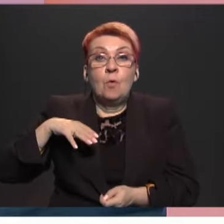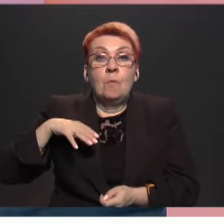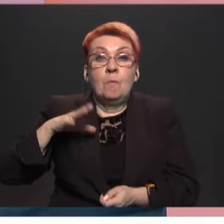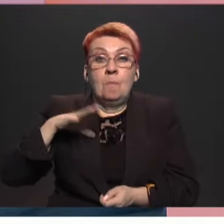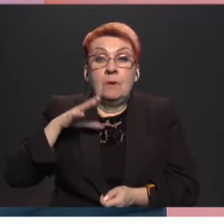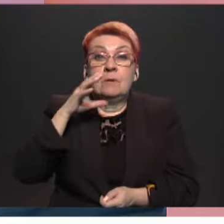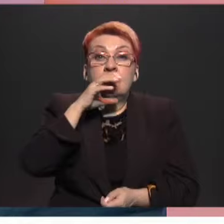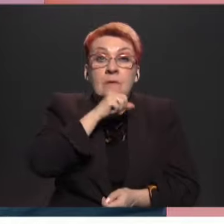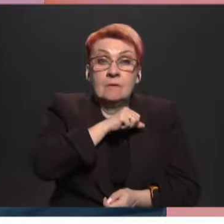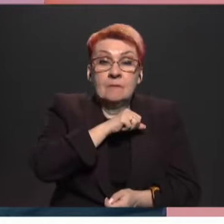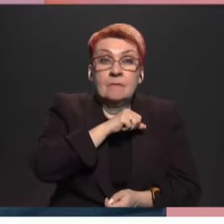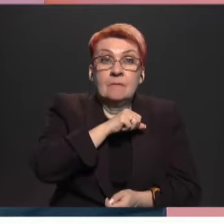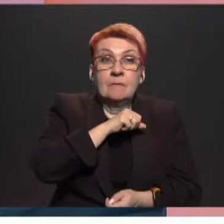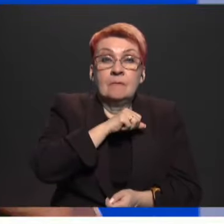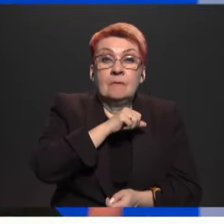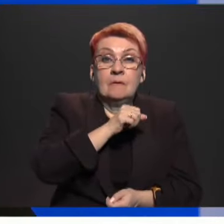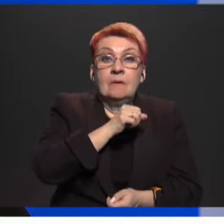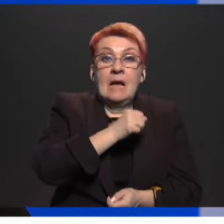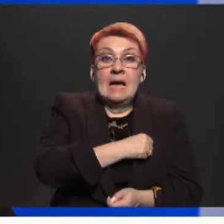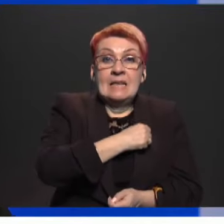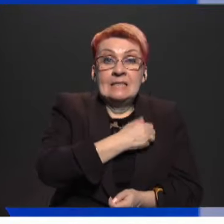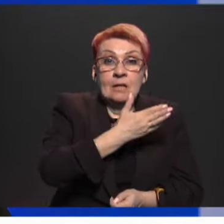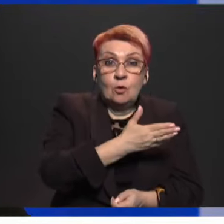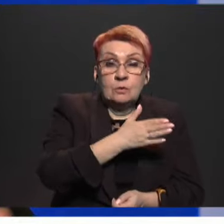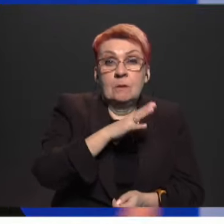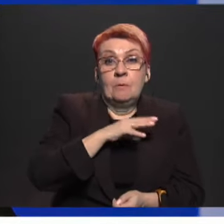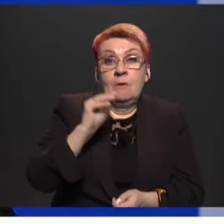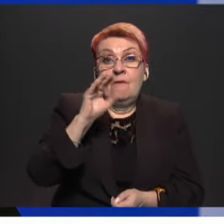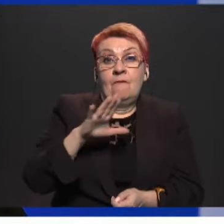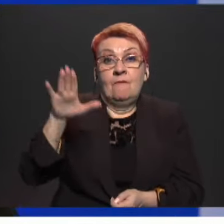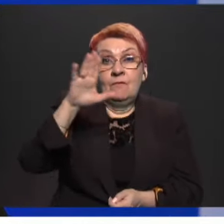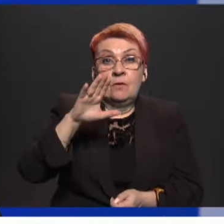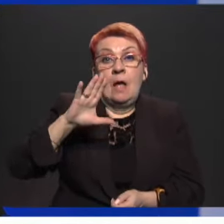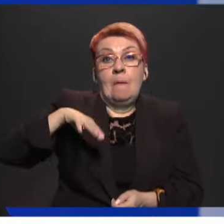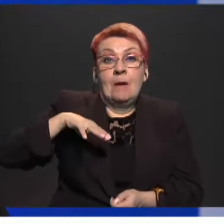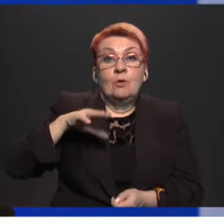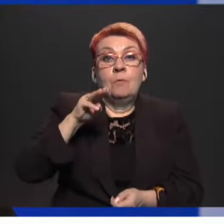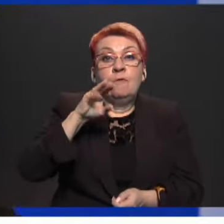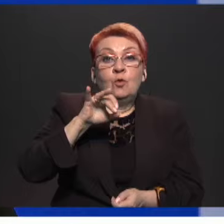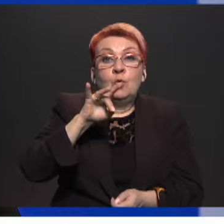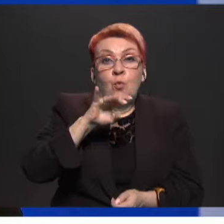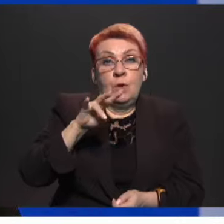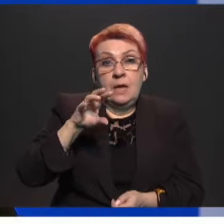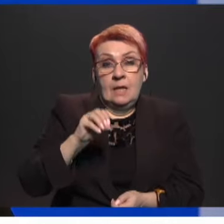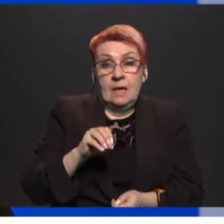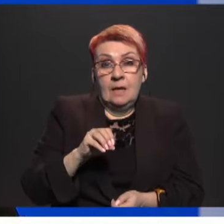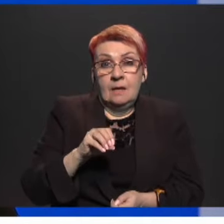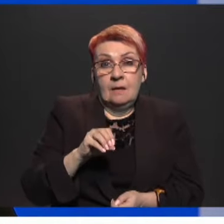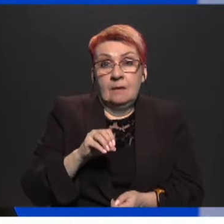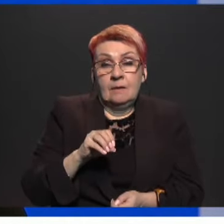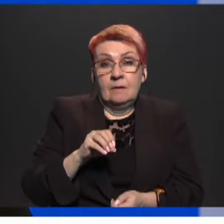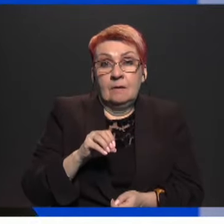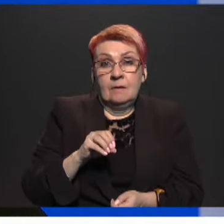выкраден крестоносцами и оказался таким образом в Европе, а потом и в Турине. В общем-то, достаточно складная